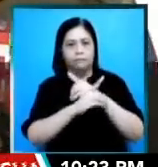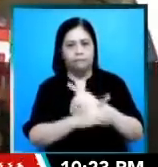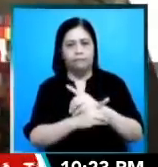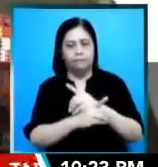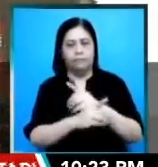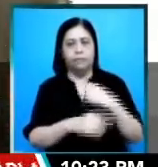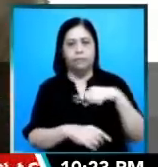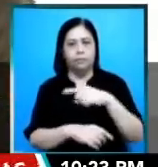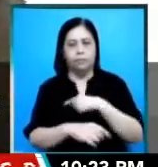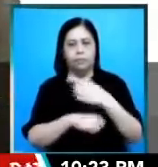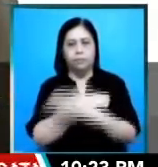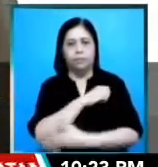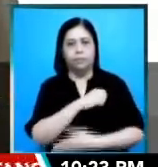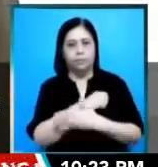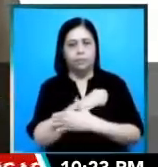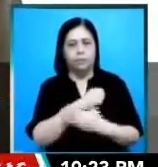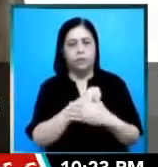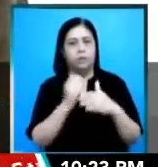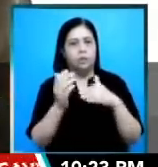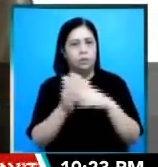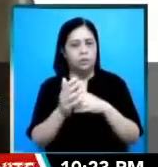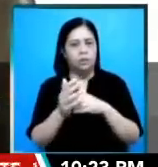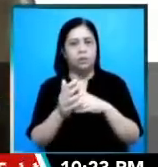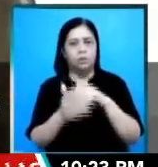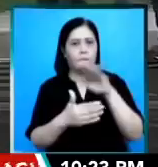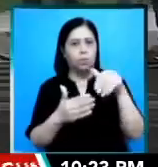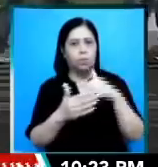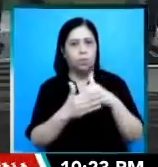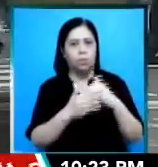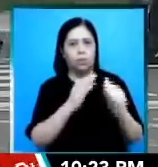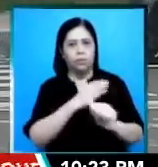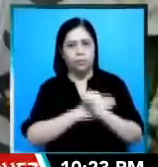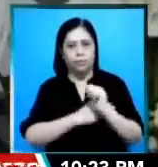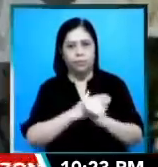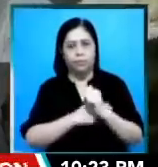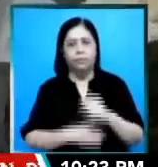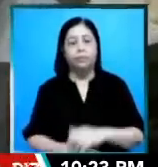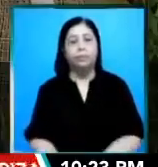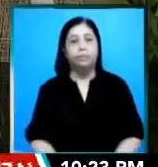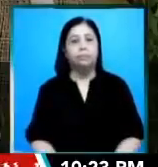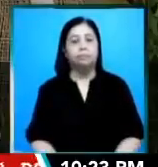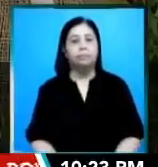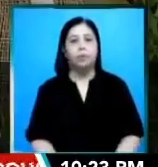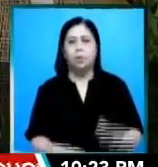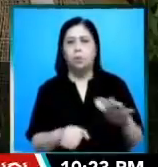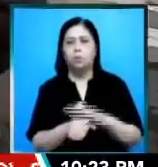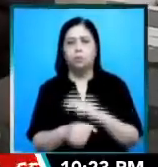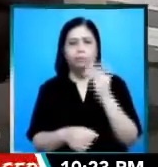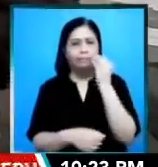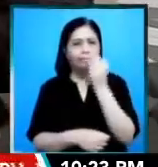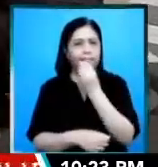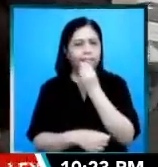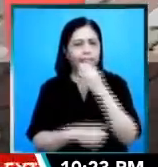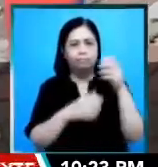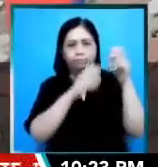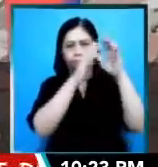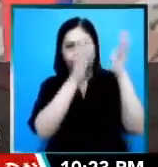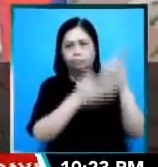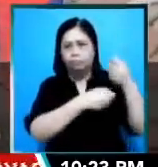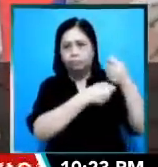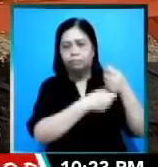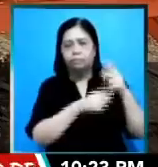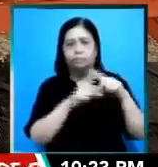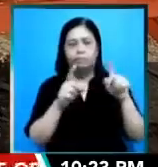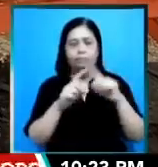country against all threats. Pinuno naman ng mga bulaklak at lobo ng mga taga-suporta at